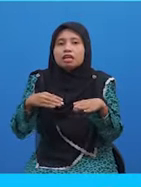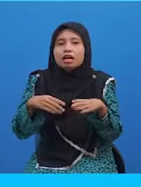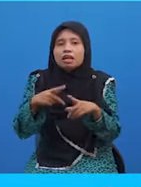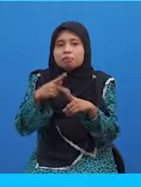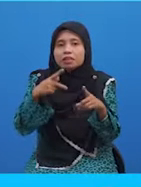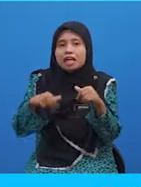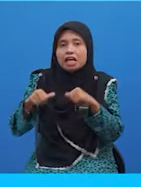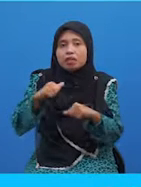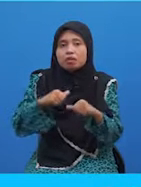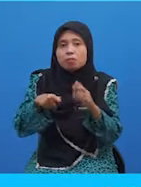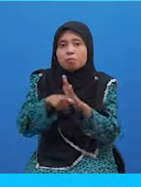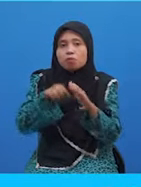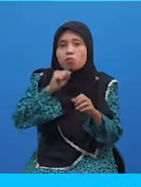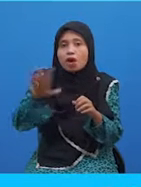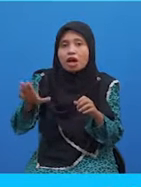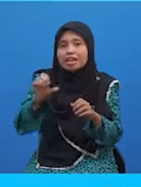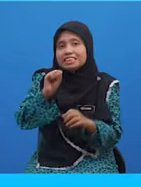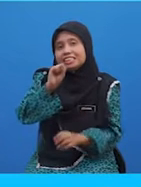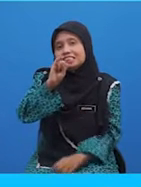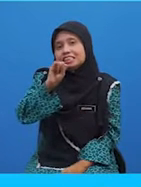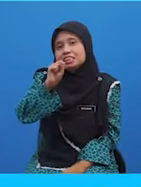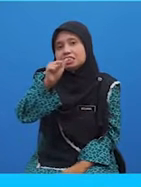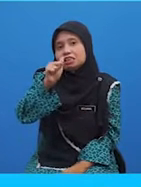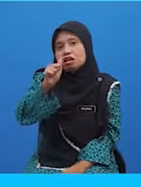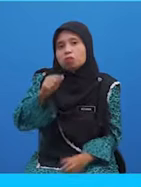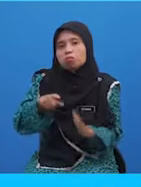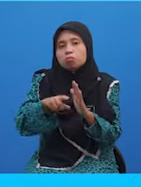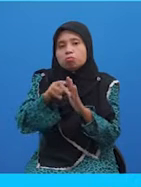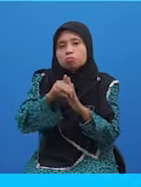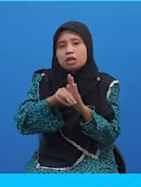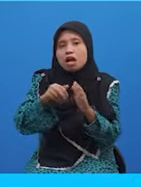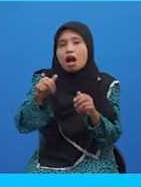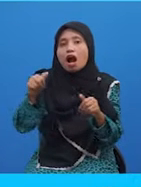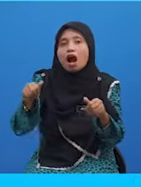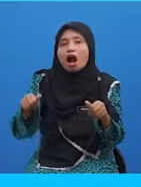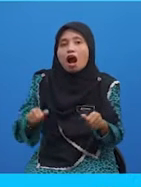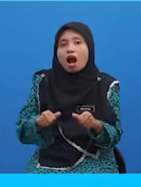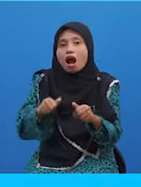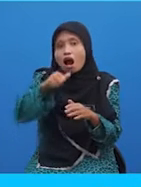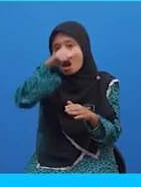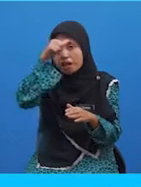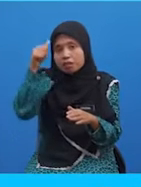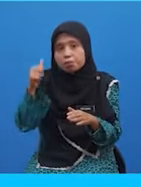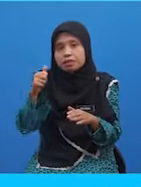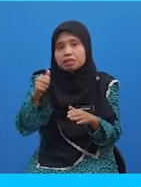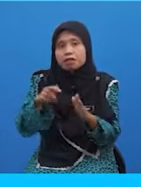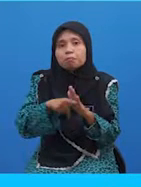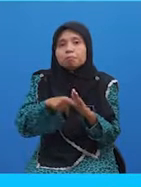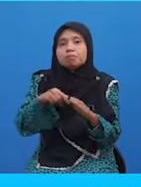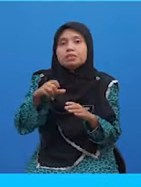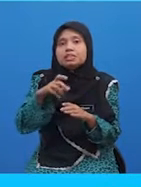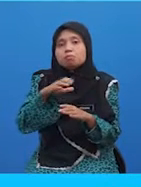pembuangan sisa toksik ini mengakibatkan pencemaran sungai. Ayat tergantung